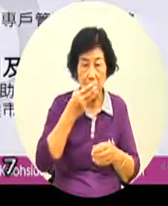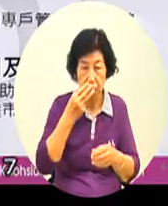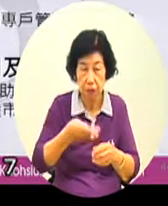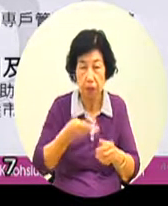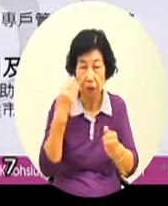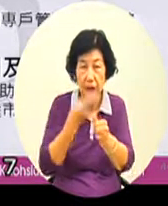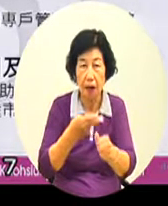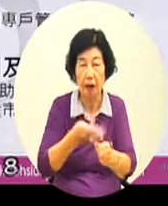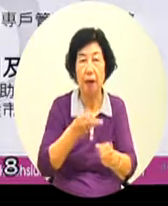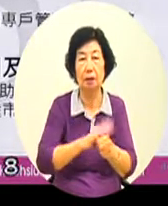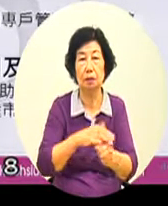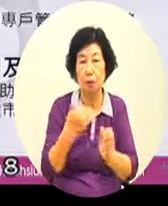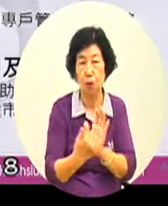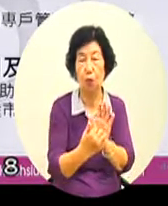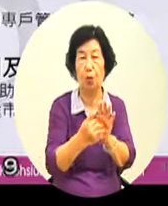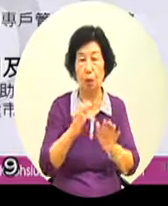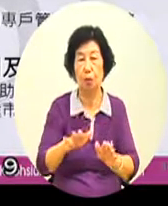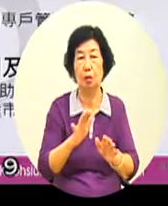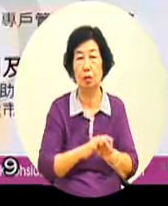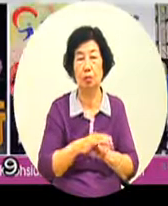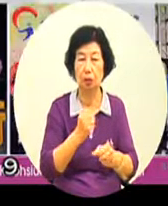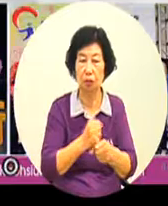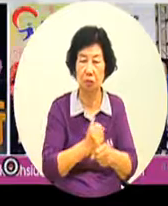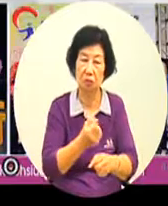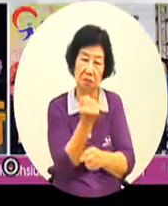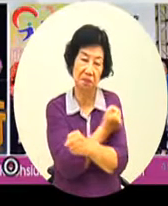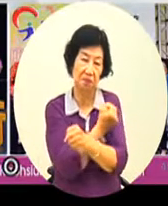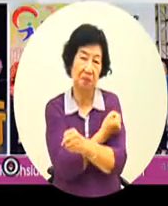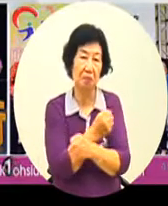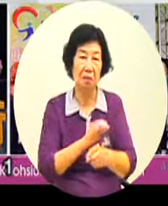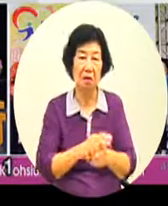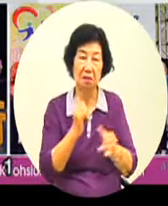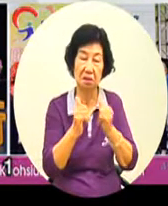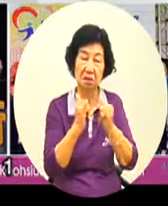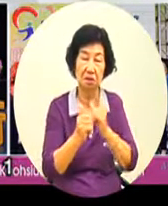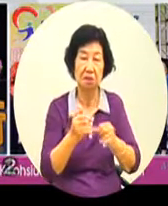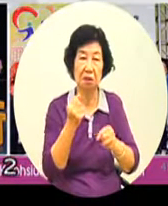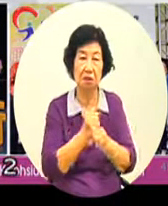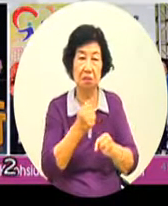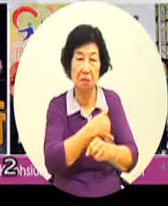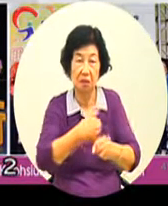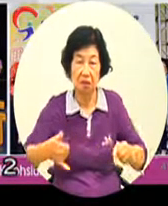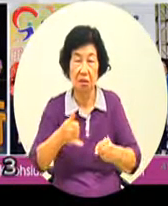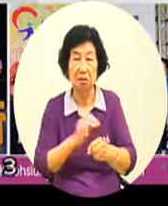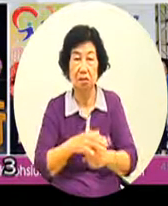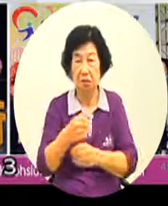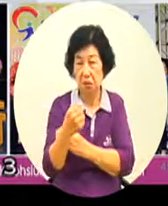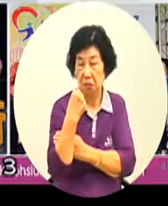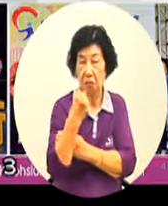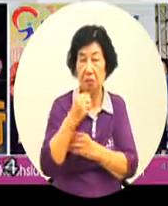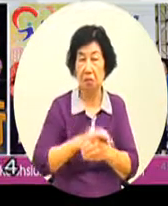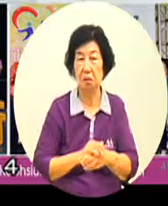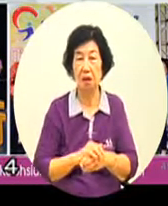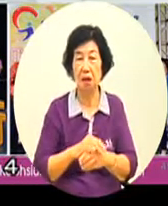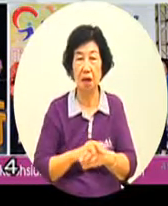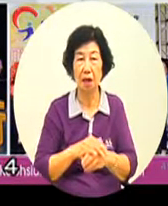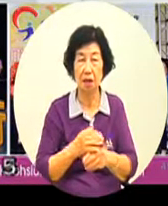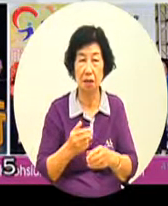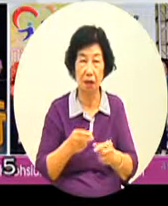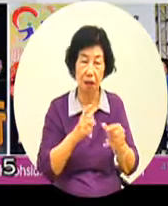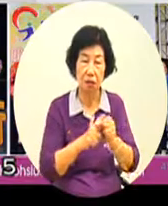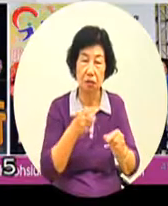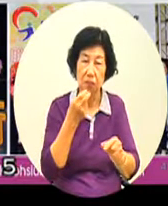作都非常的繁重，工作也非常的辛苦，但是社会局的同仁都非常的努力，那也获得了不管是中央或者是各